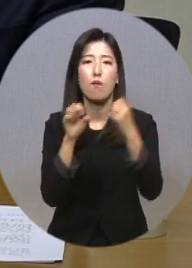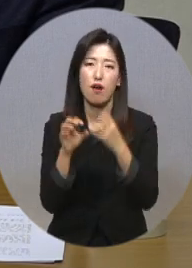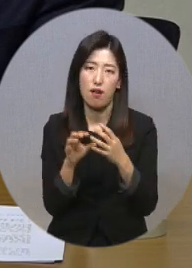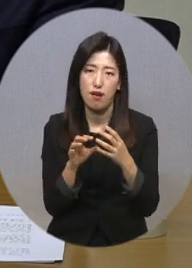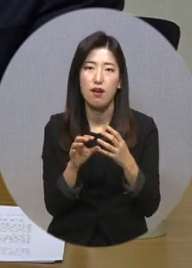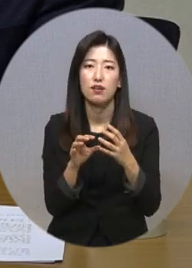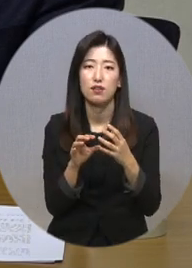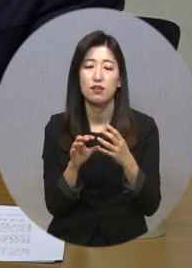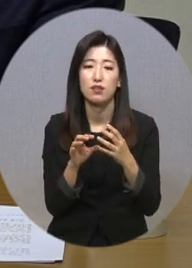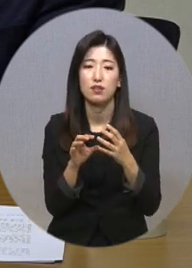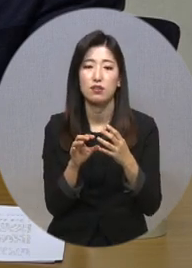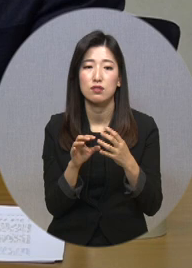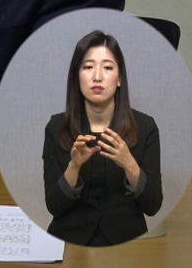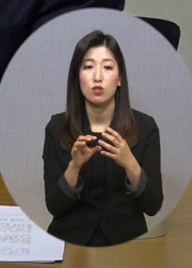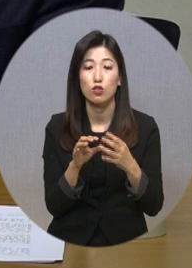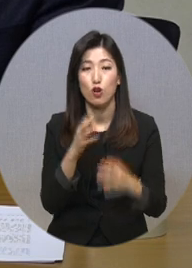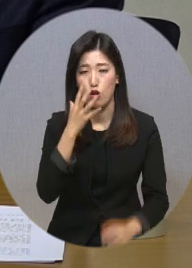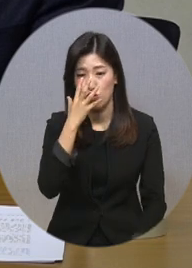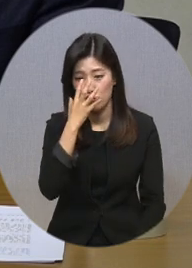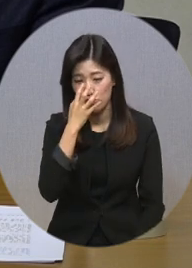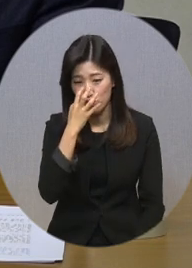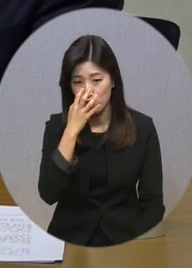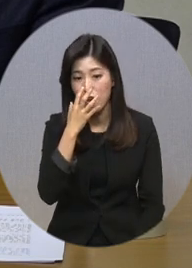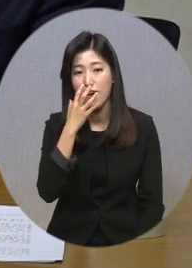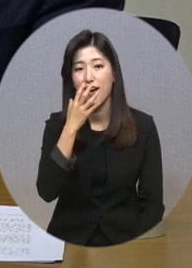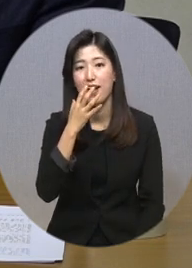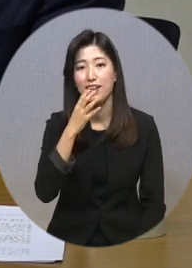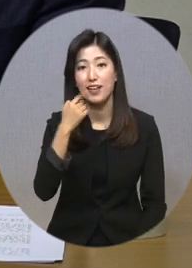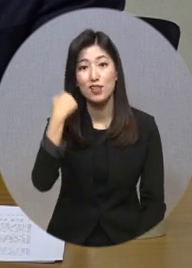우울증, 그로 인해서 우울증 같은 것도 극복하고